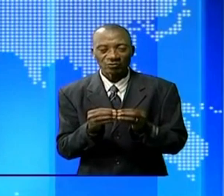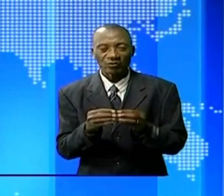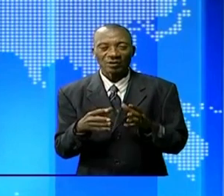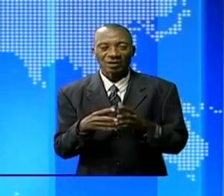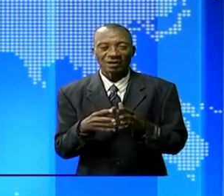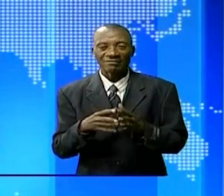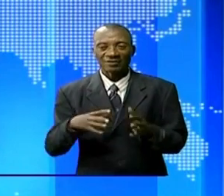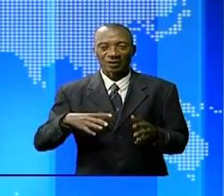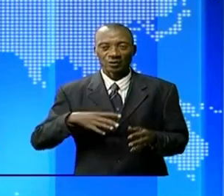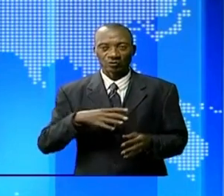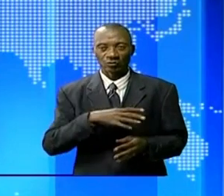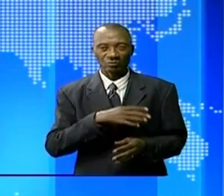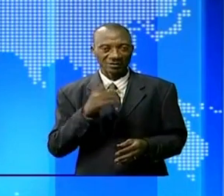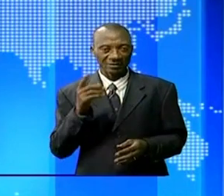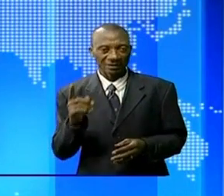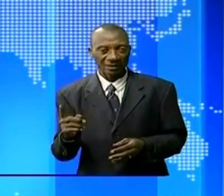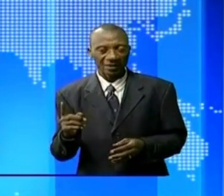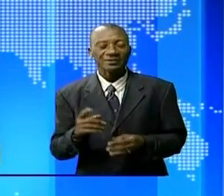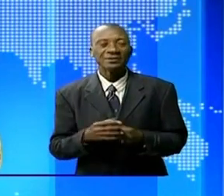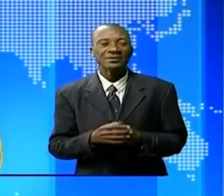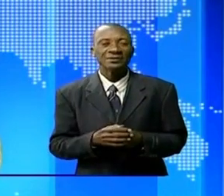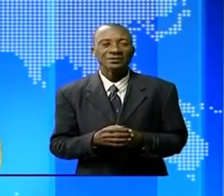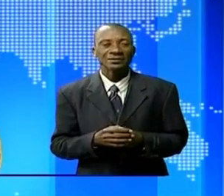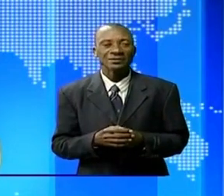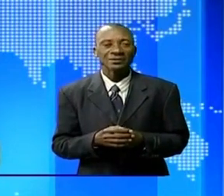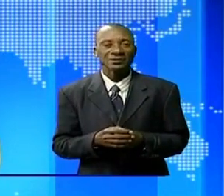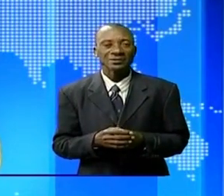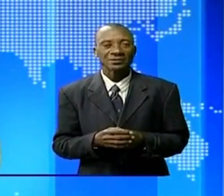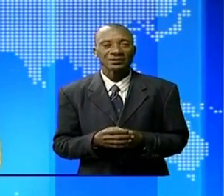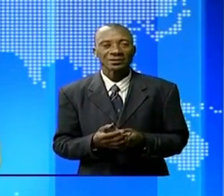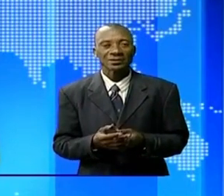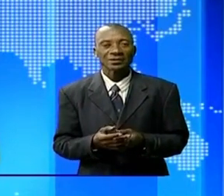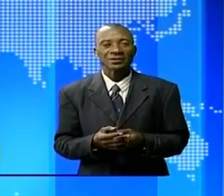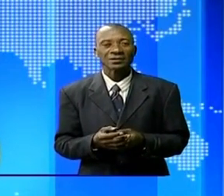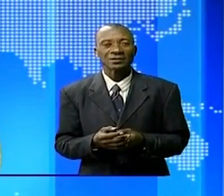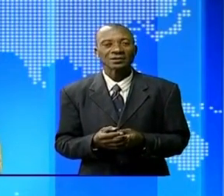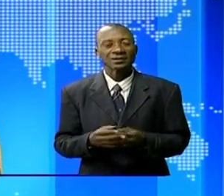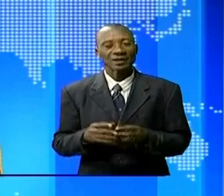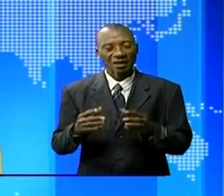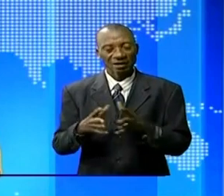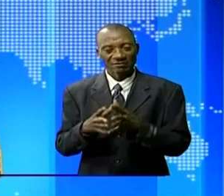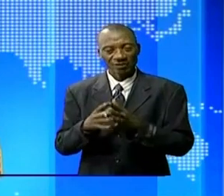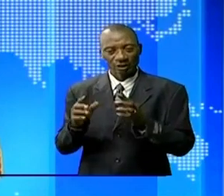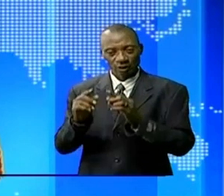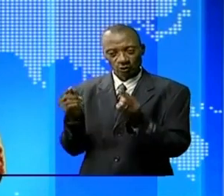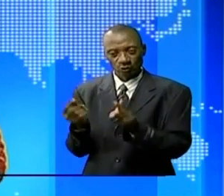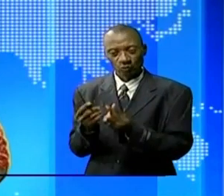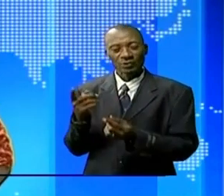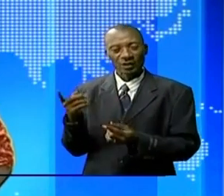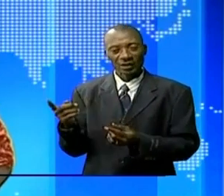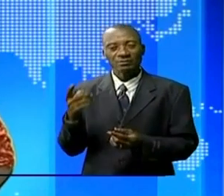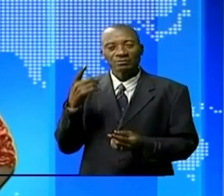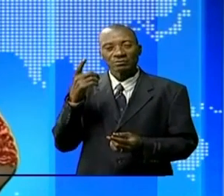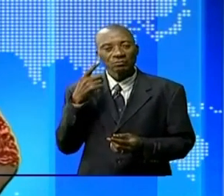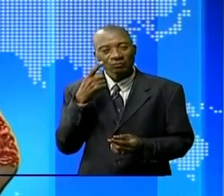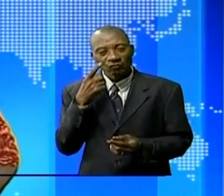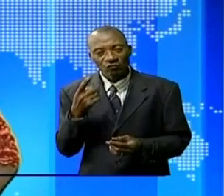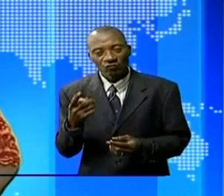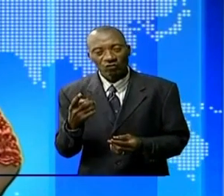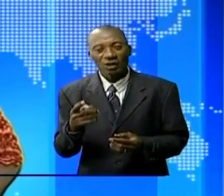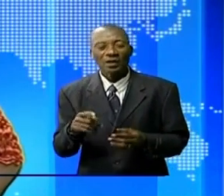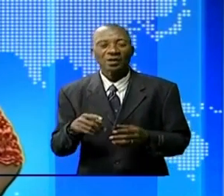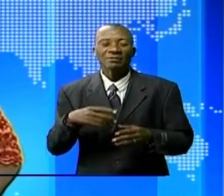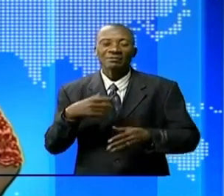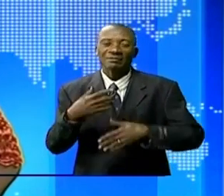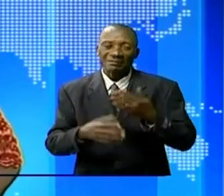la république démocratique du congo le président de cet organe des nations unies a salué les avancées du pays de félix antoine